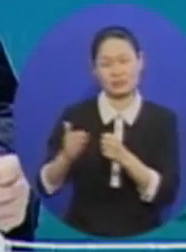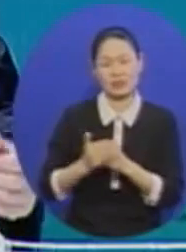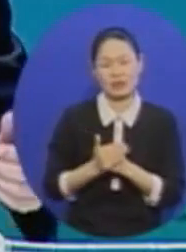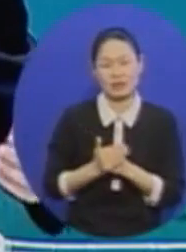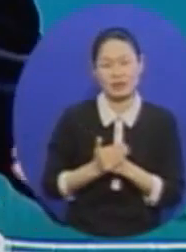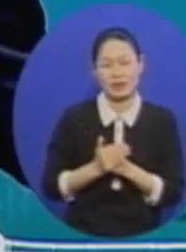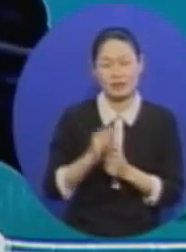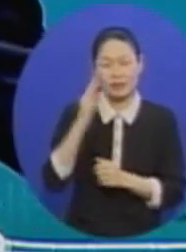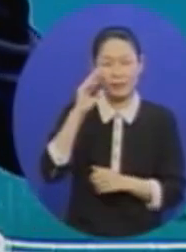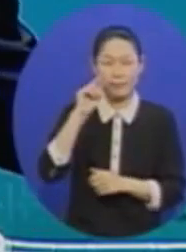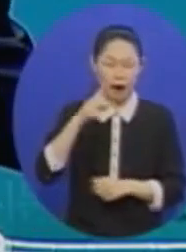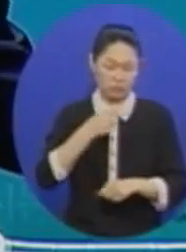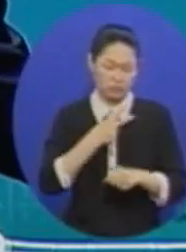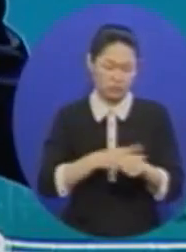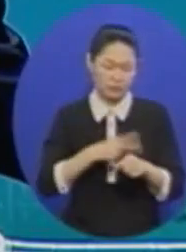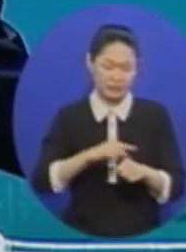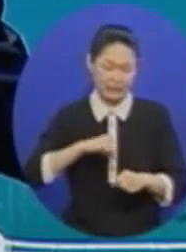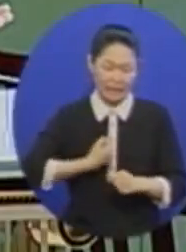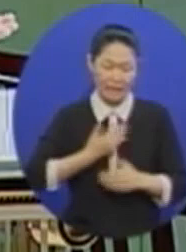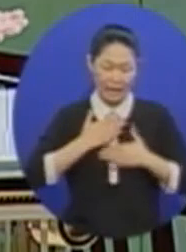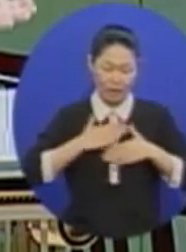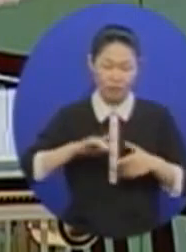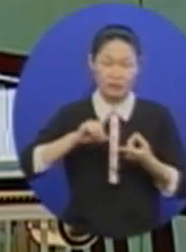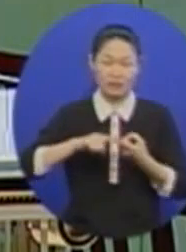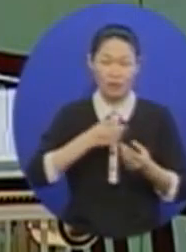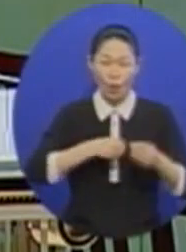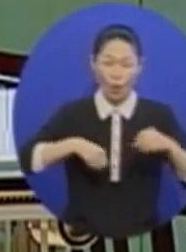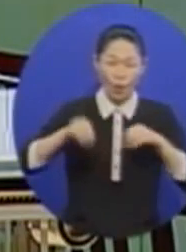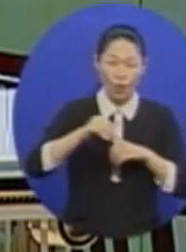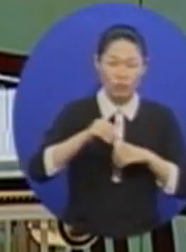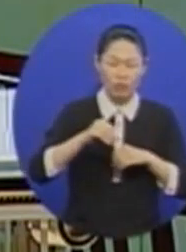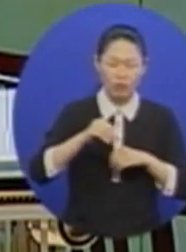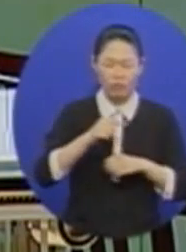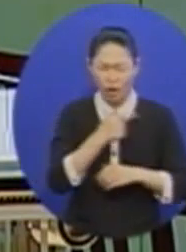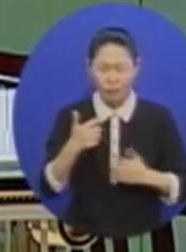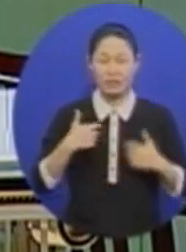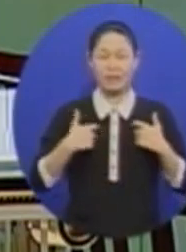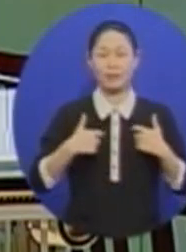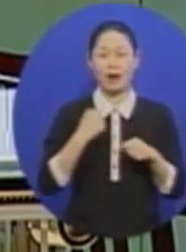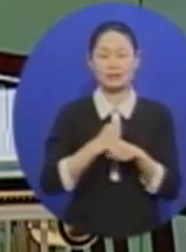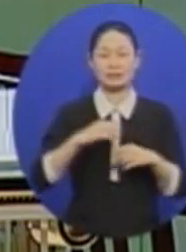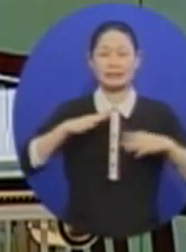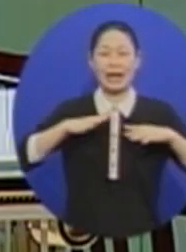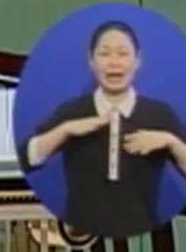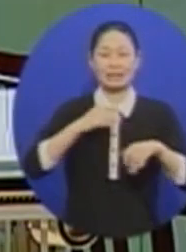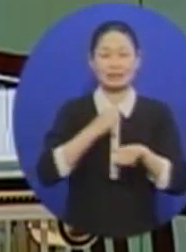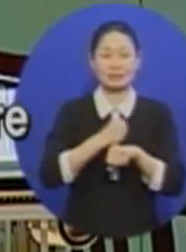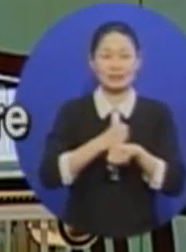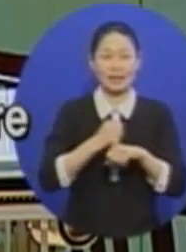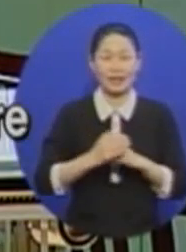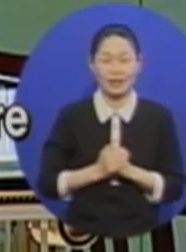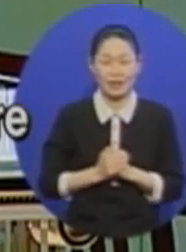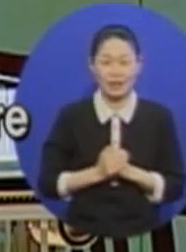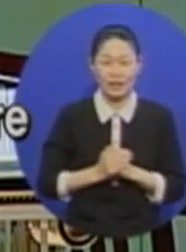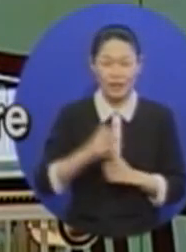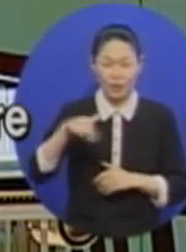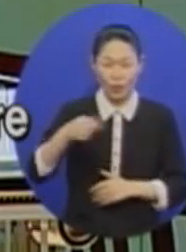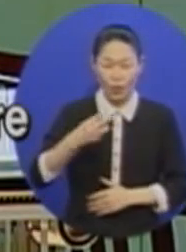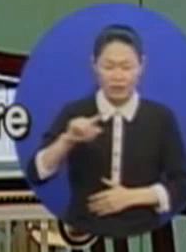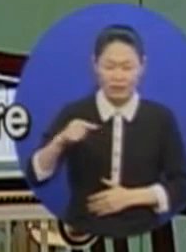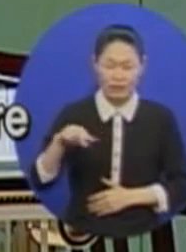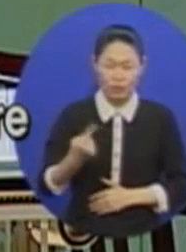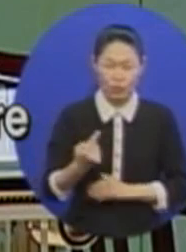사도 바울은 자기가 약한 것을 오히려 너무 기뻐 했어요 자랑 했어요 고린도후서 12장